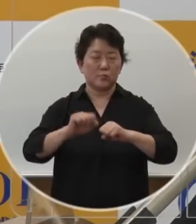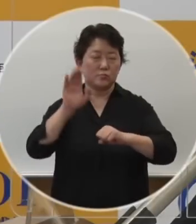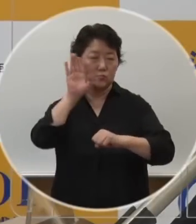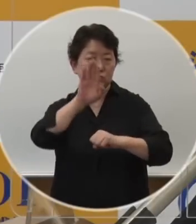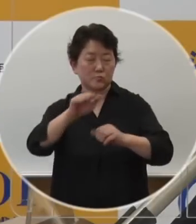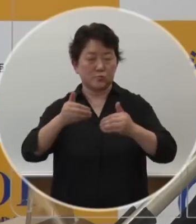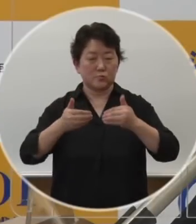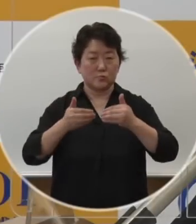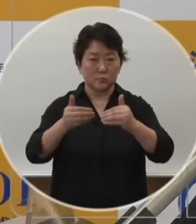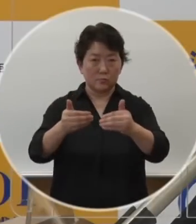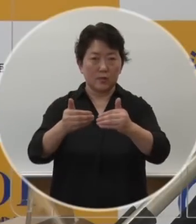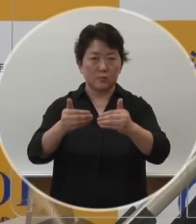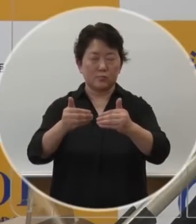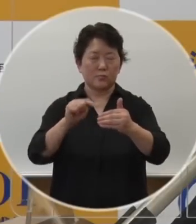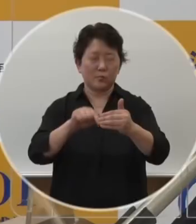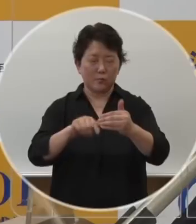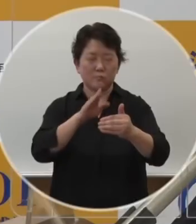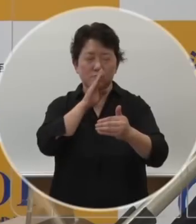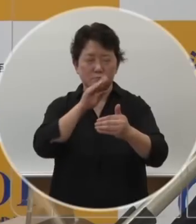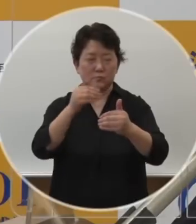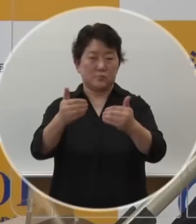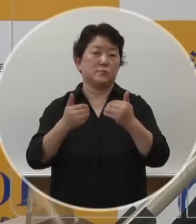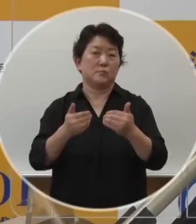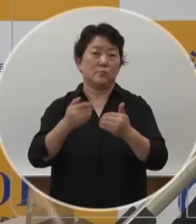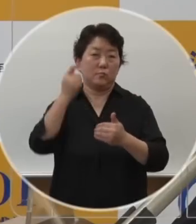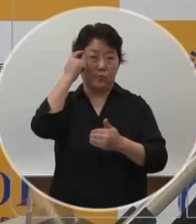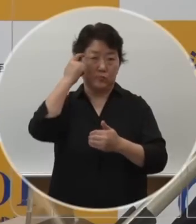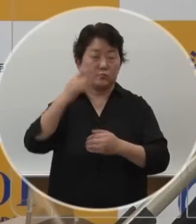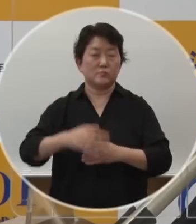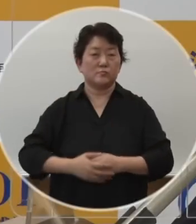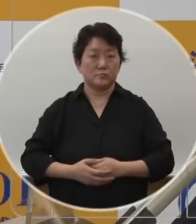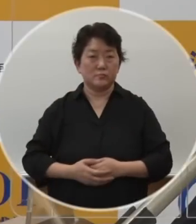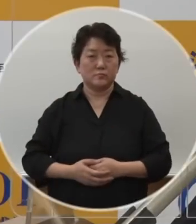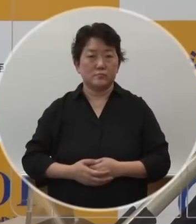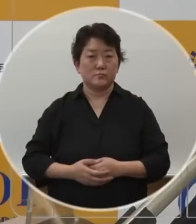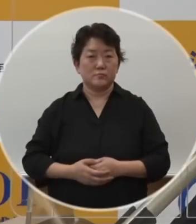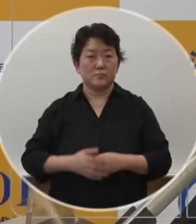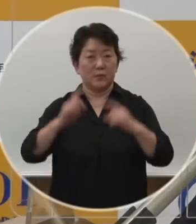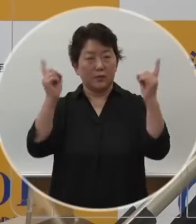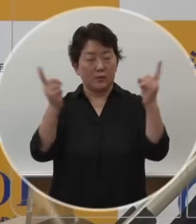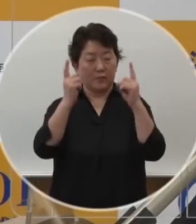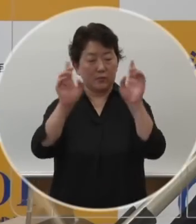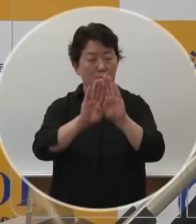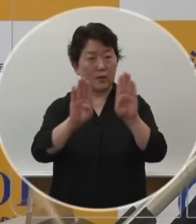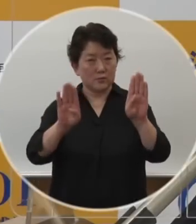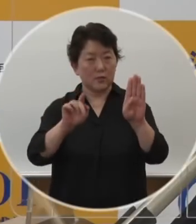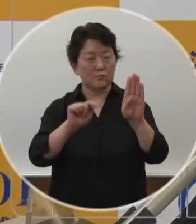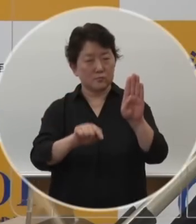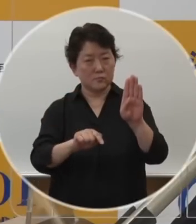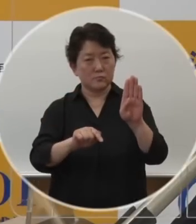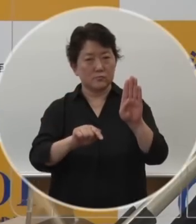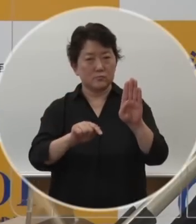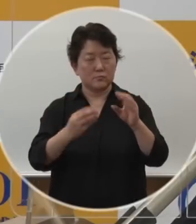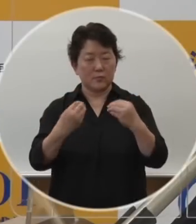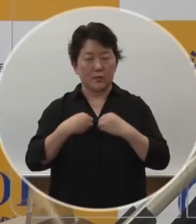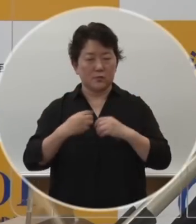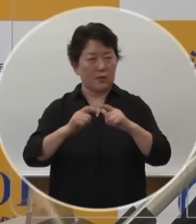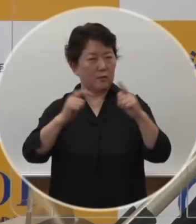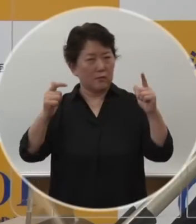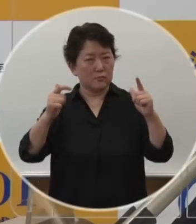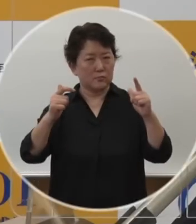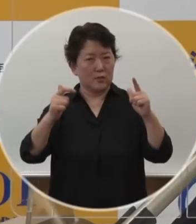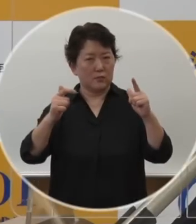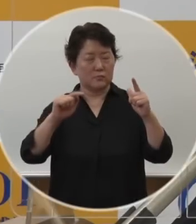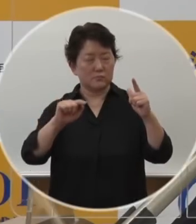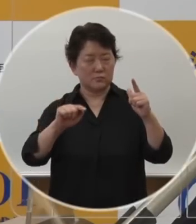進めるために何よりも重要であると思っております。イベント開催によって感染拡大が進